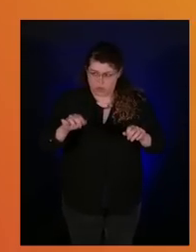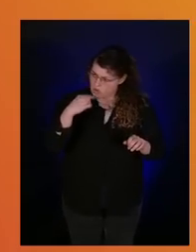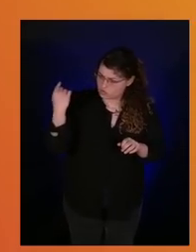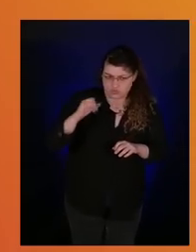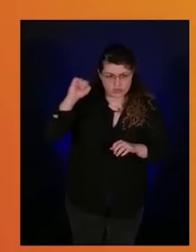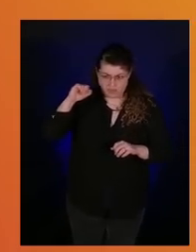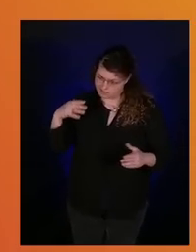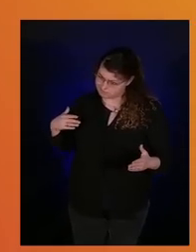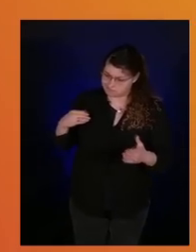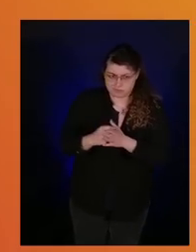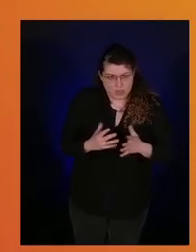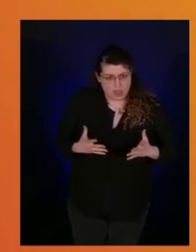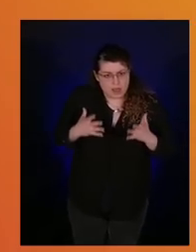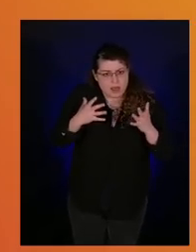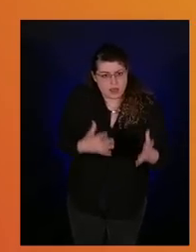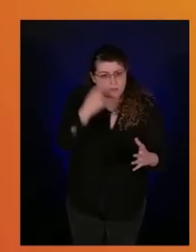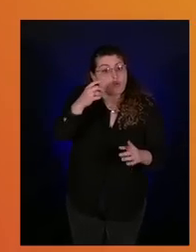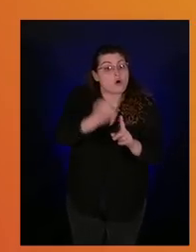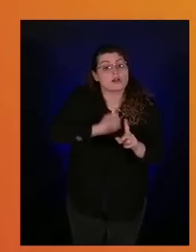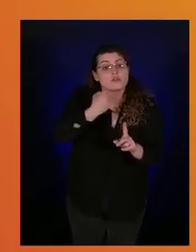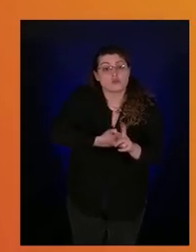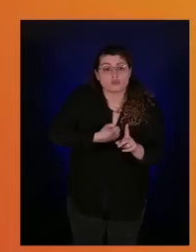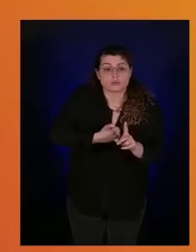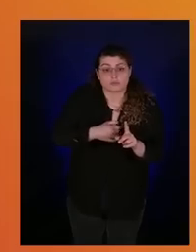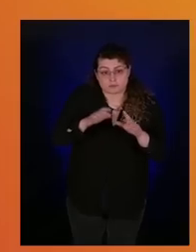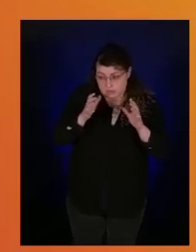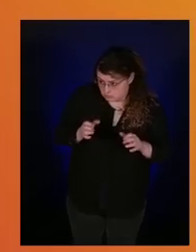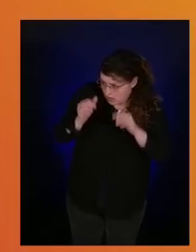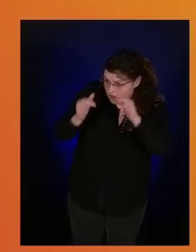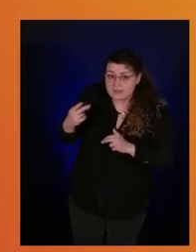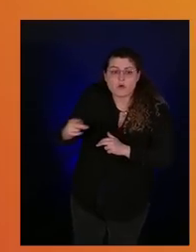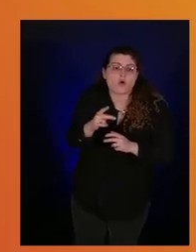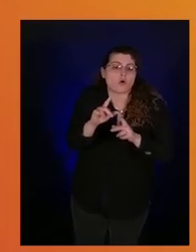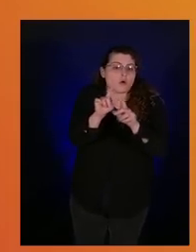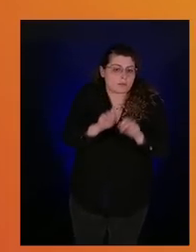dans l'action et dans la lutte, chacun à la hauteur de ce qu'il peut y mettre.